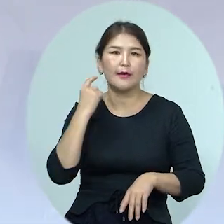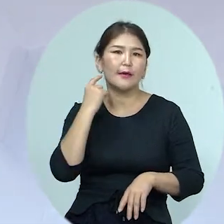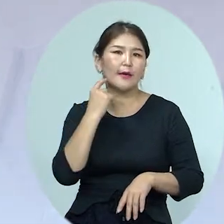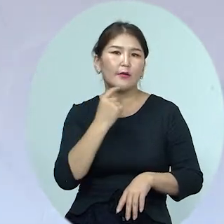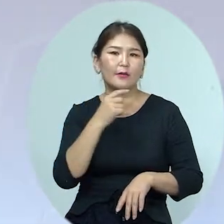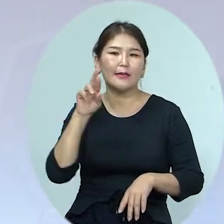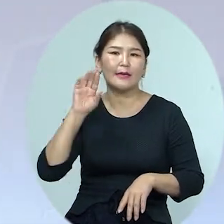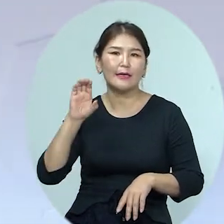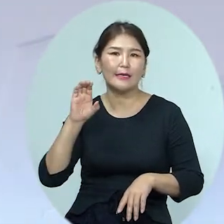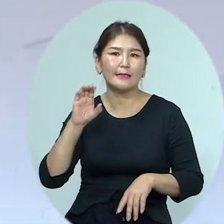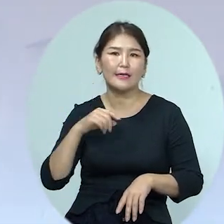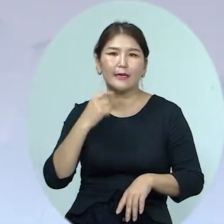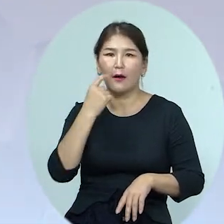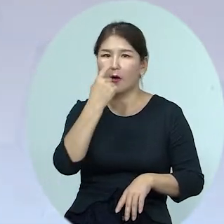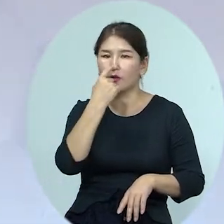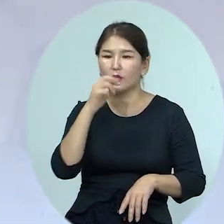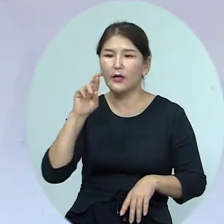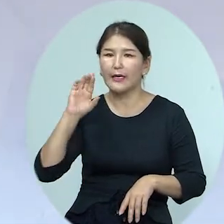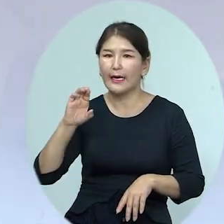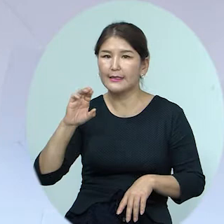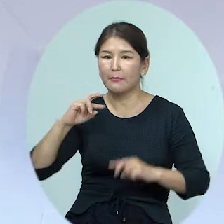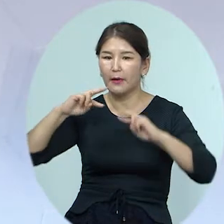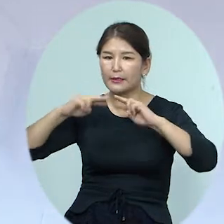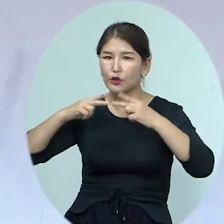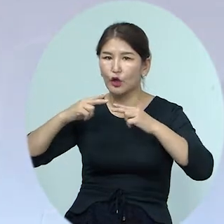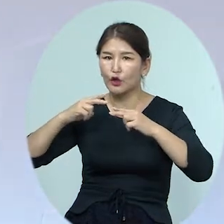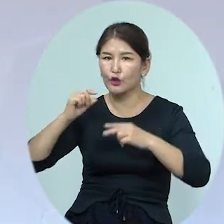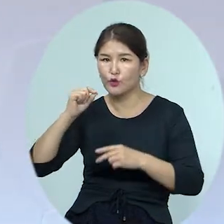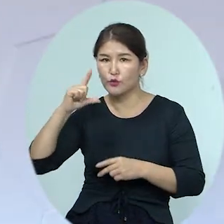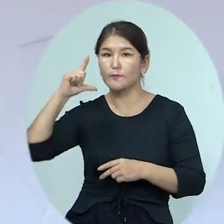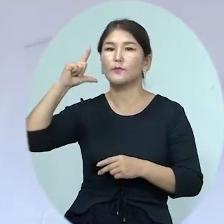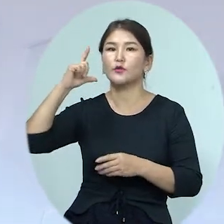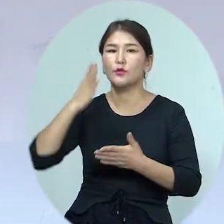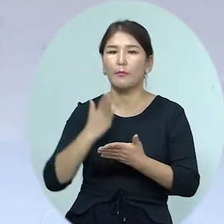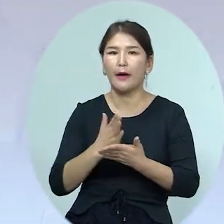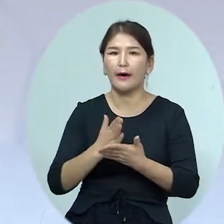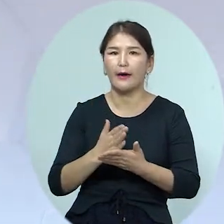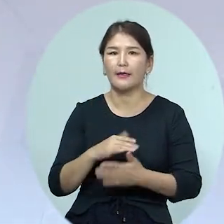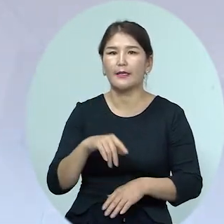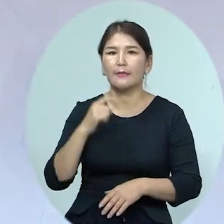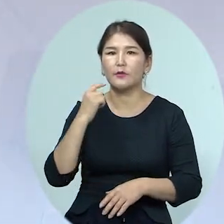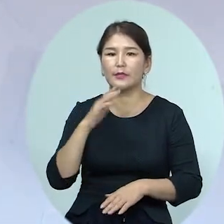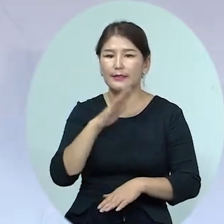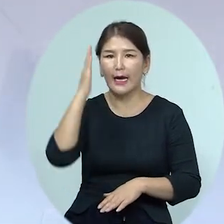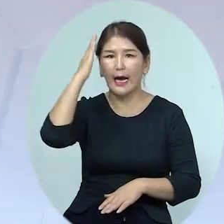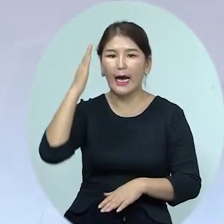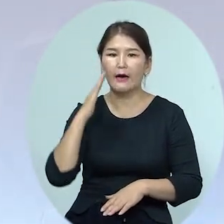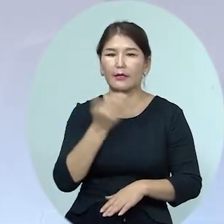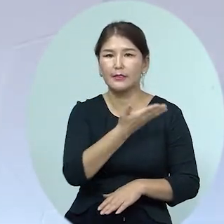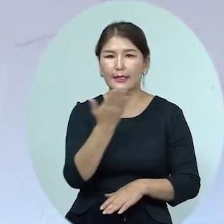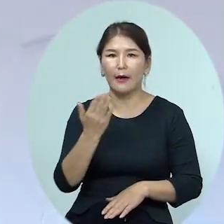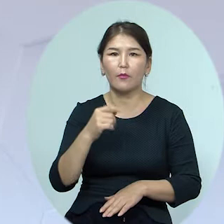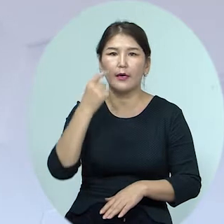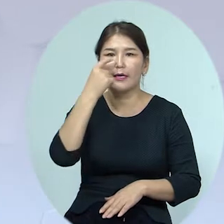бас дагаж томордог байна. Тэгэхээр ээж аавууд хүүхдийнхаа өндөр болж явах явцад нь ирүү хоншорынх нь ясны